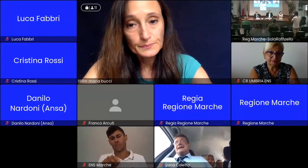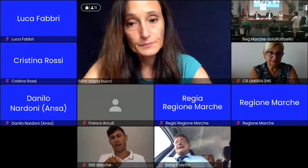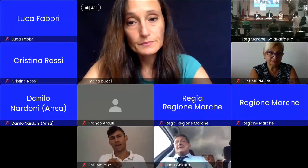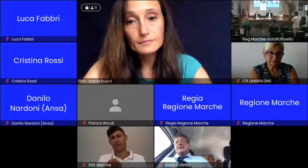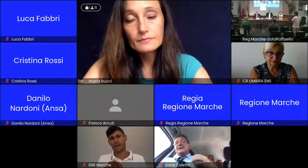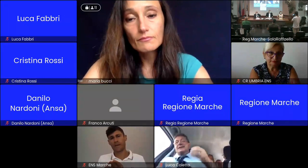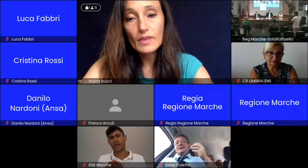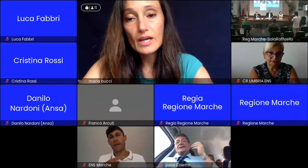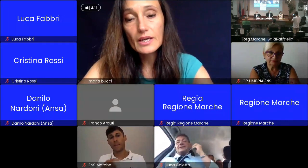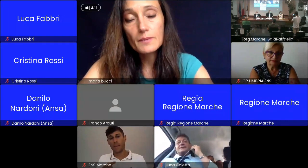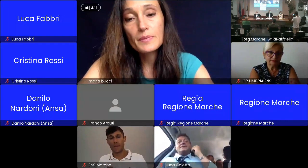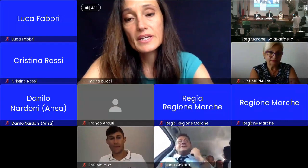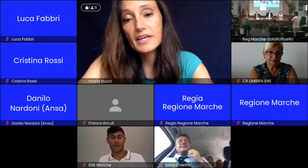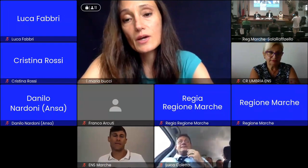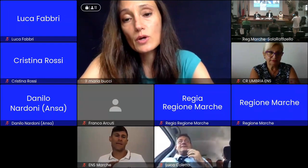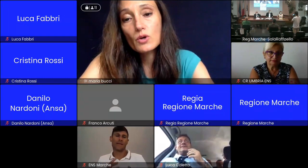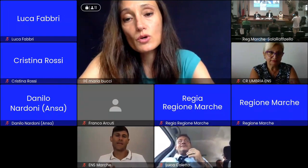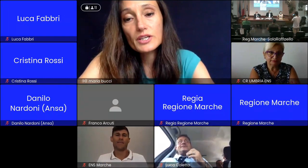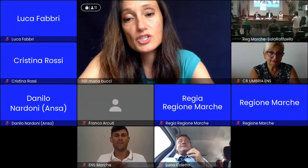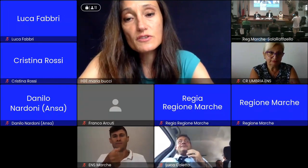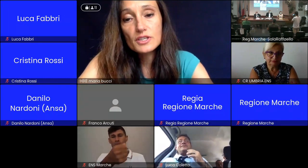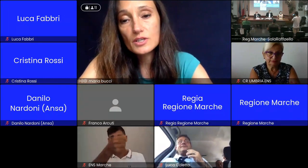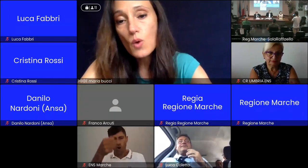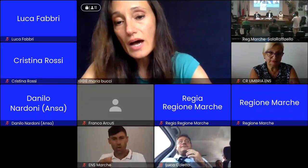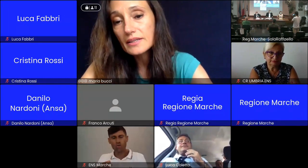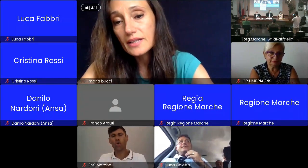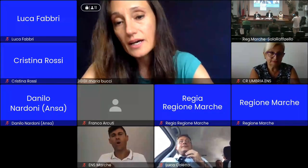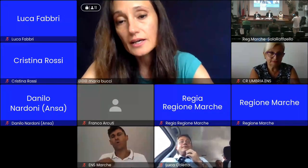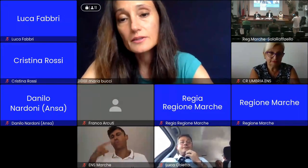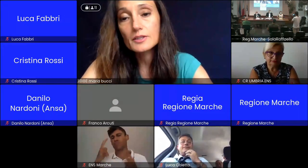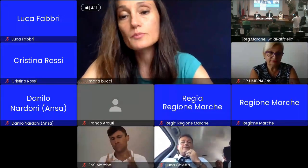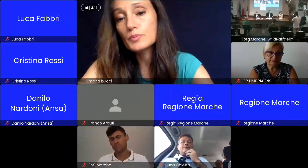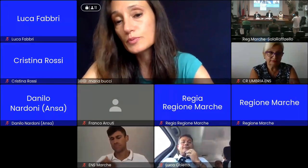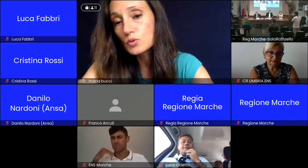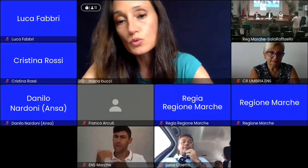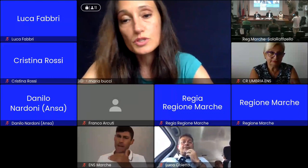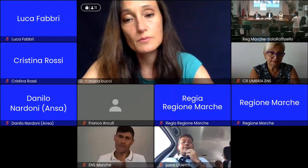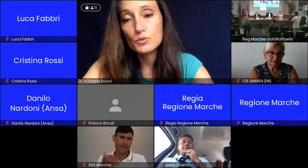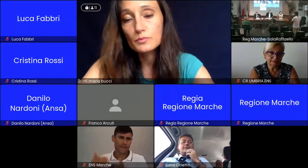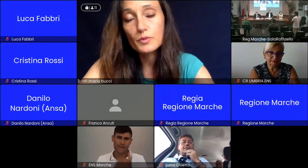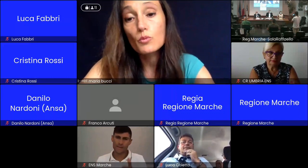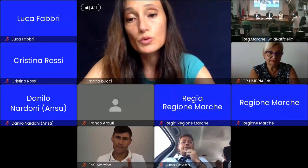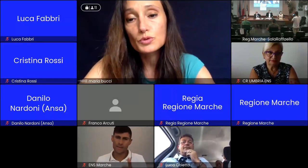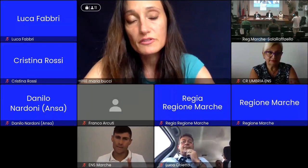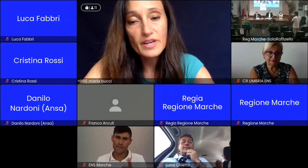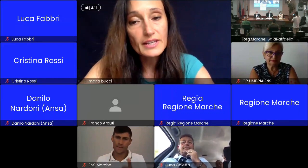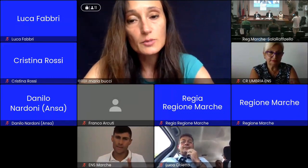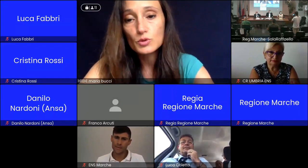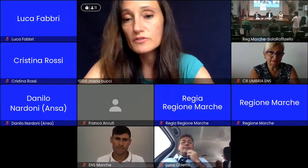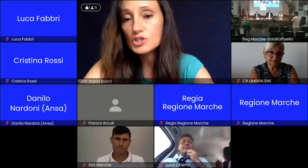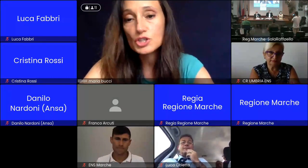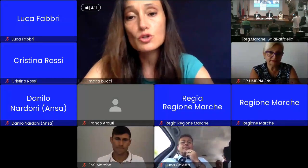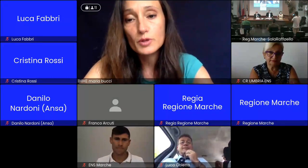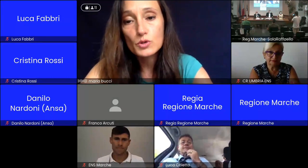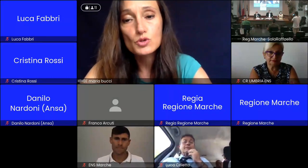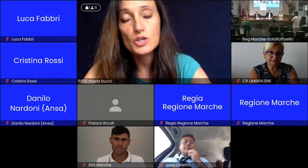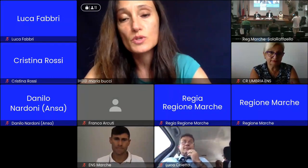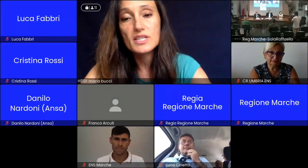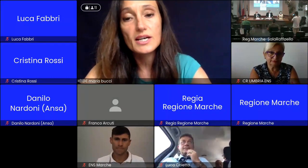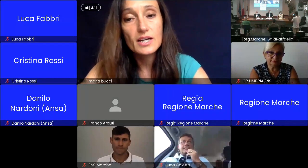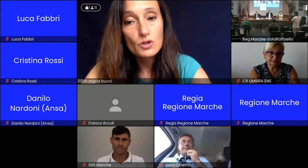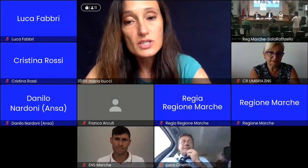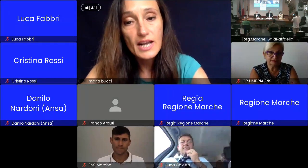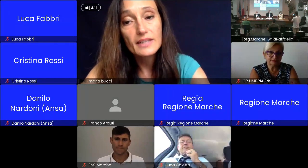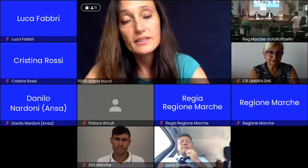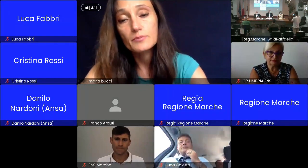osservazione e perché è quello che ci riguarda con più interventi, più da vicino, e per questo